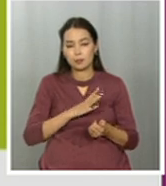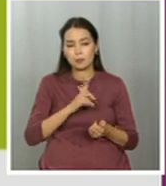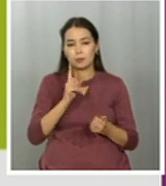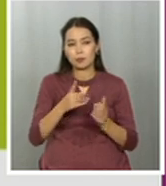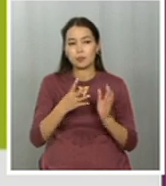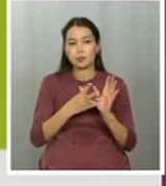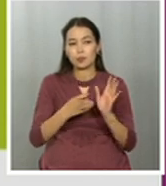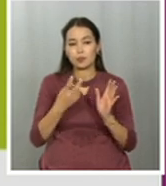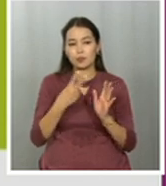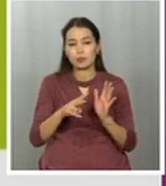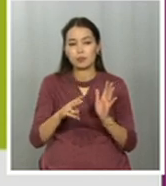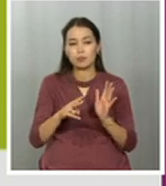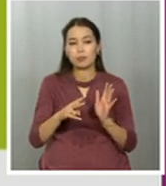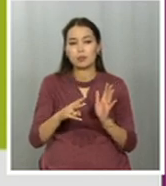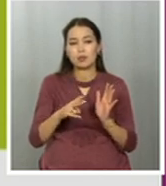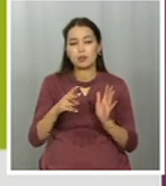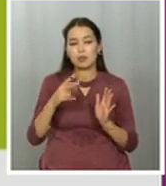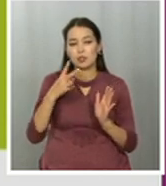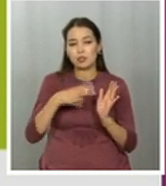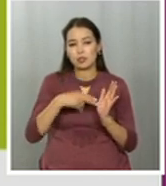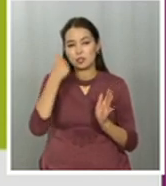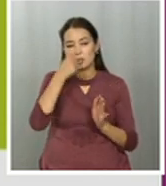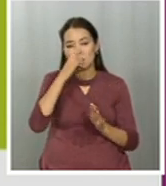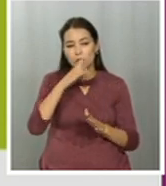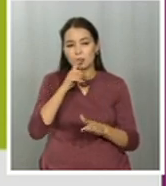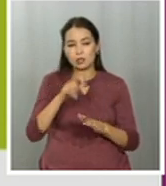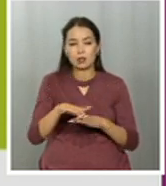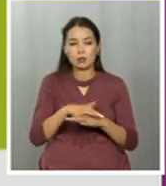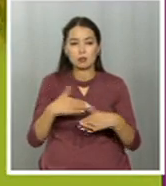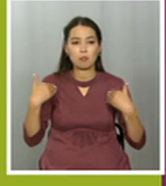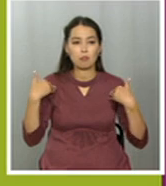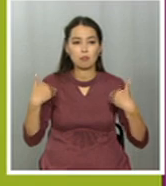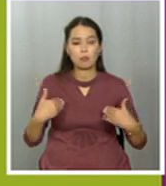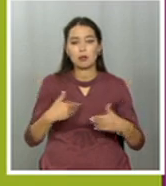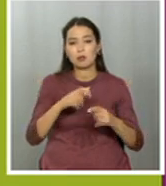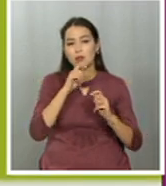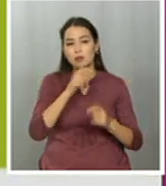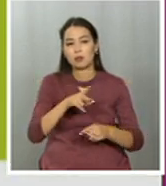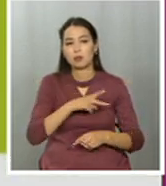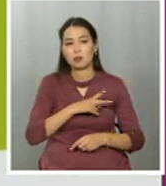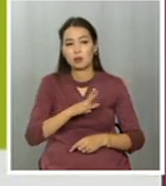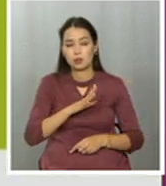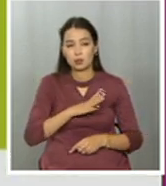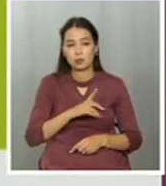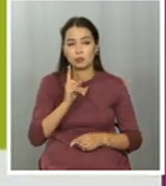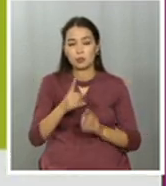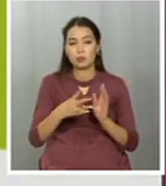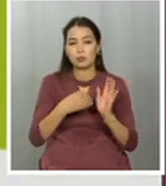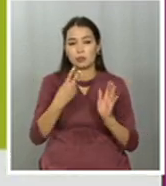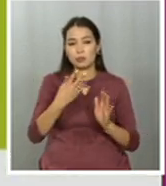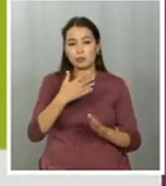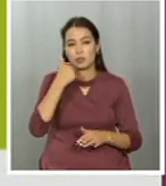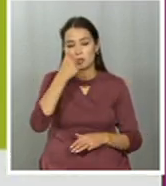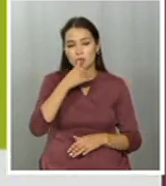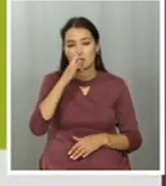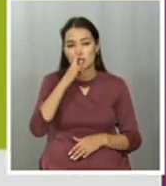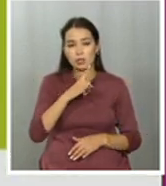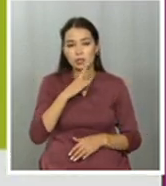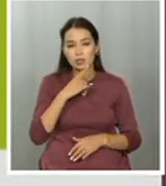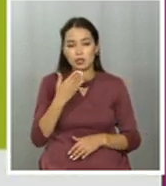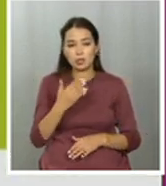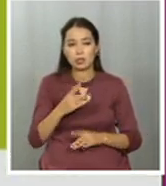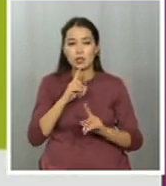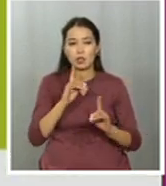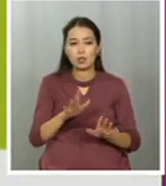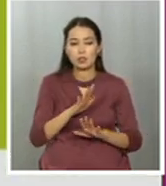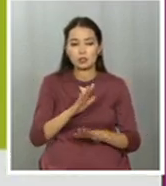1927 жылы Қажымқанға Қазақ даласының батыры атағы берілді. 1925 жылы Қазақтың жезтаңдай әншісі